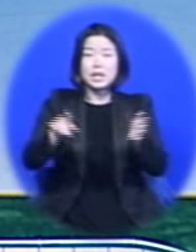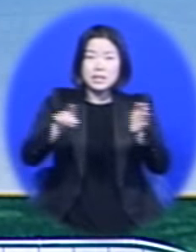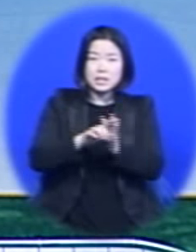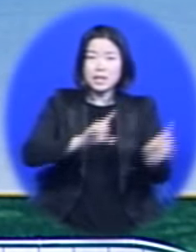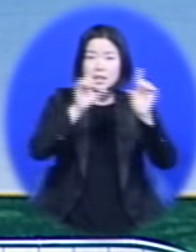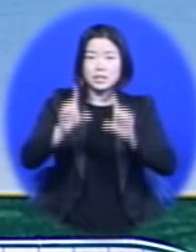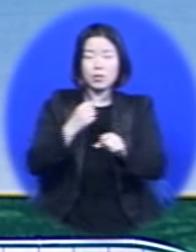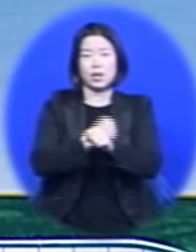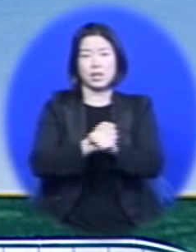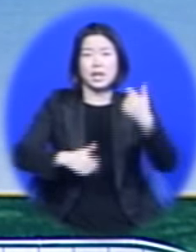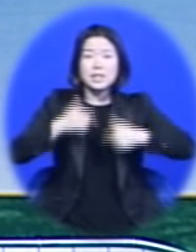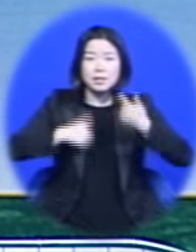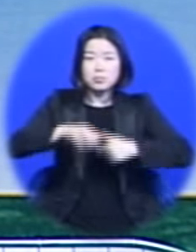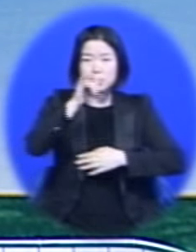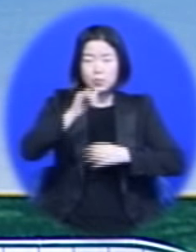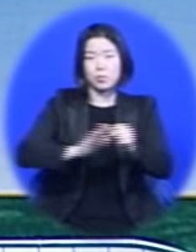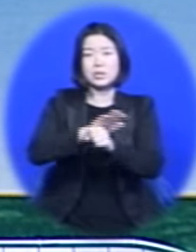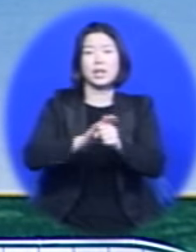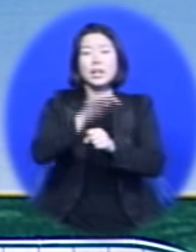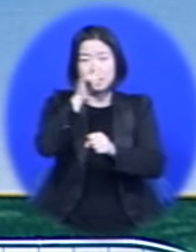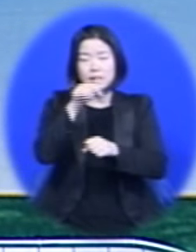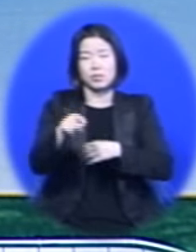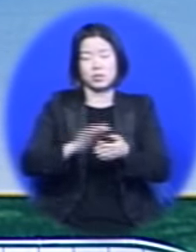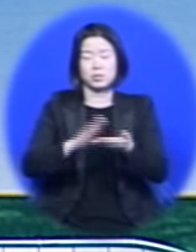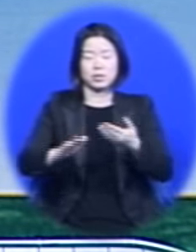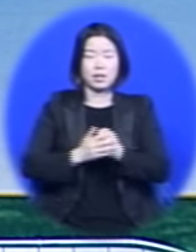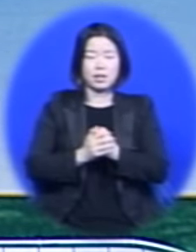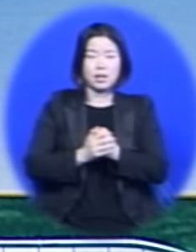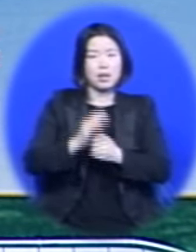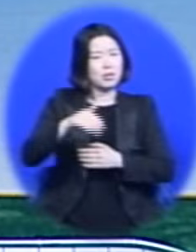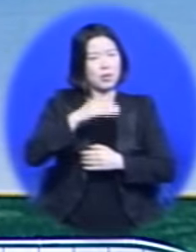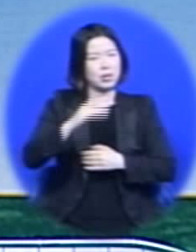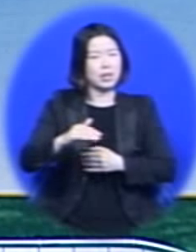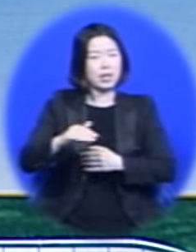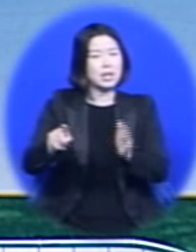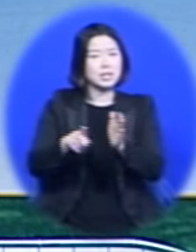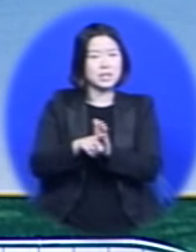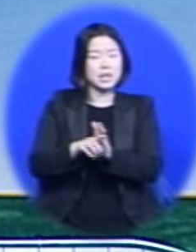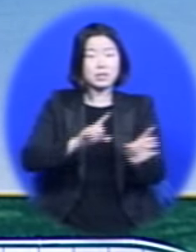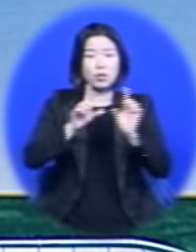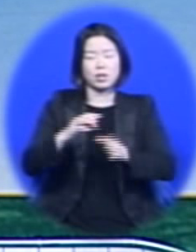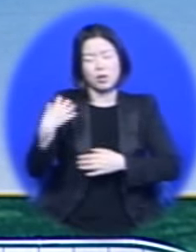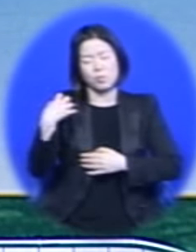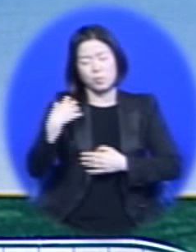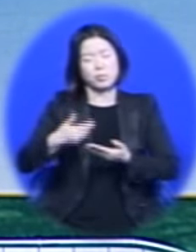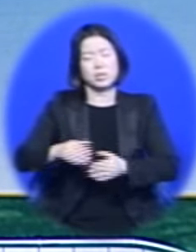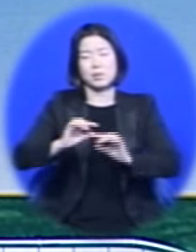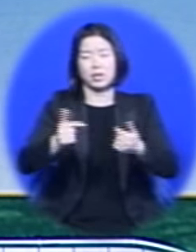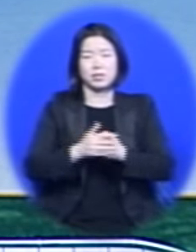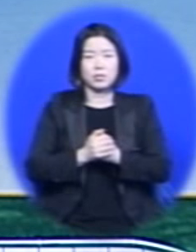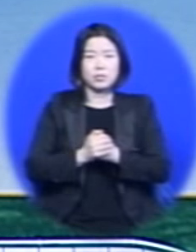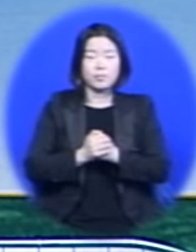신앙생활을 하되 기쁨이 있고 사랑이 있는 겁니다. 절대로 신앙생활이 무거운 짐이 아닙니다.